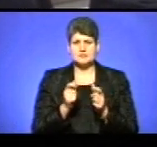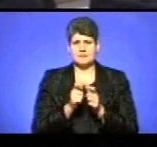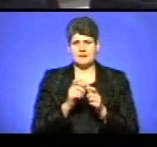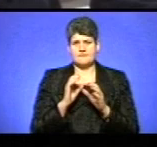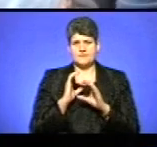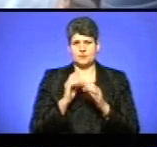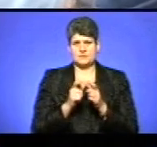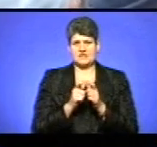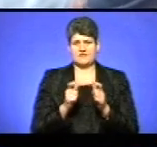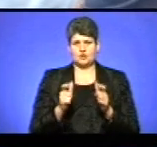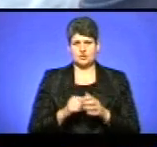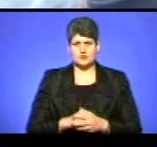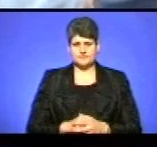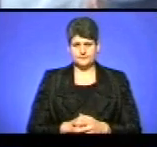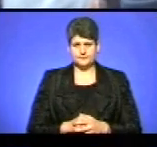автобусі квиточка.